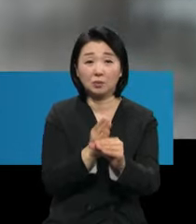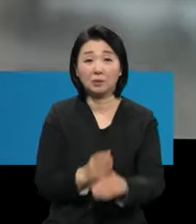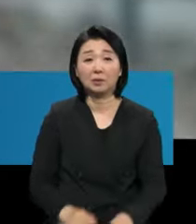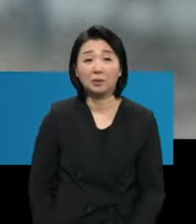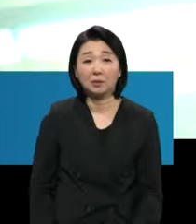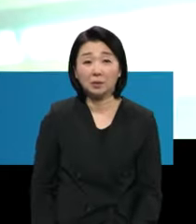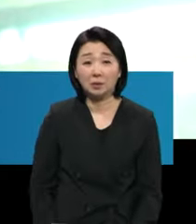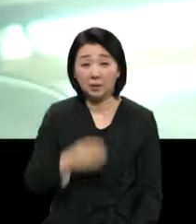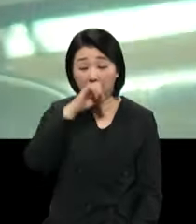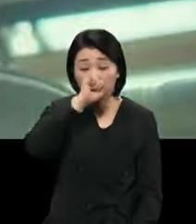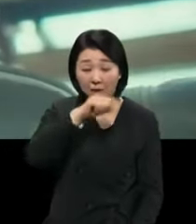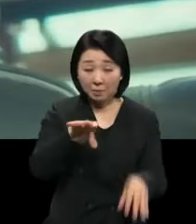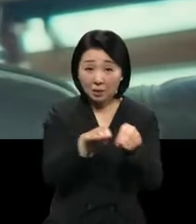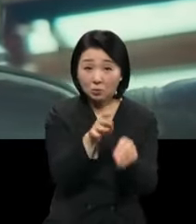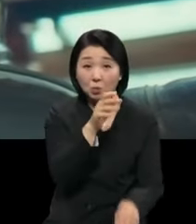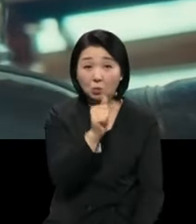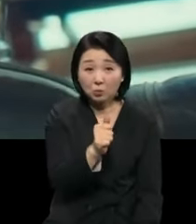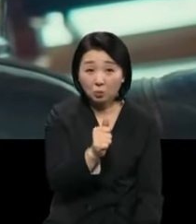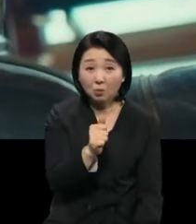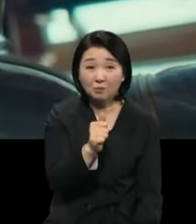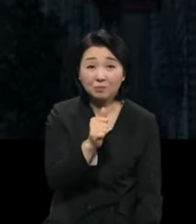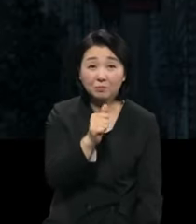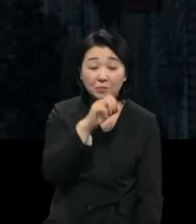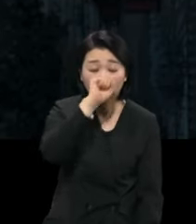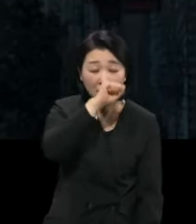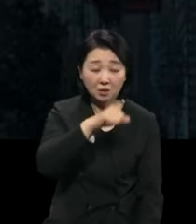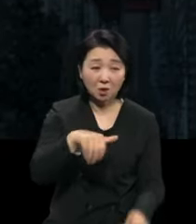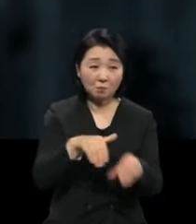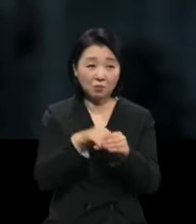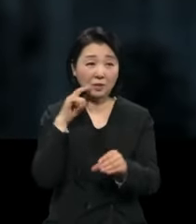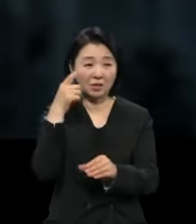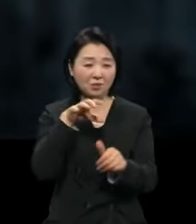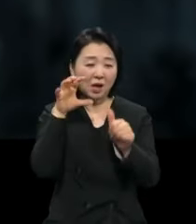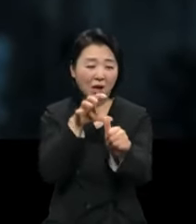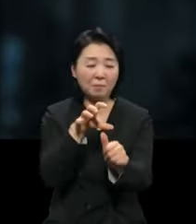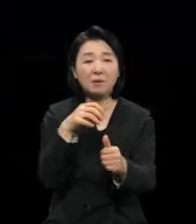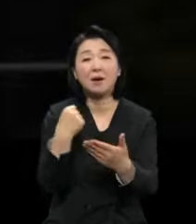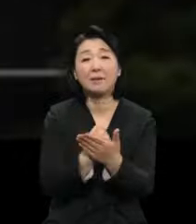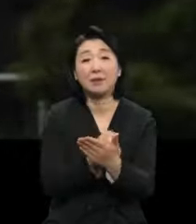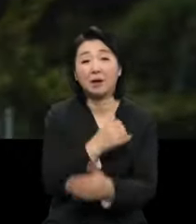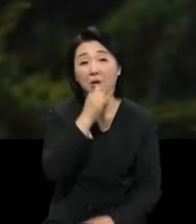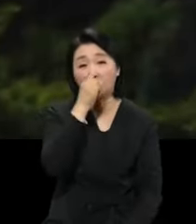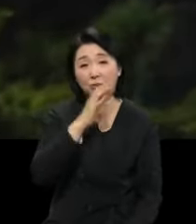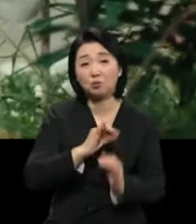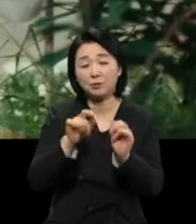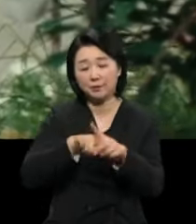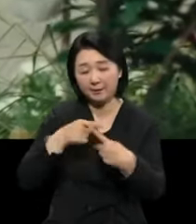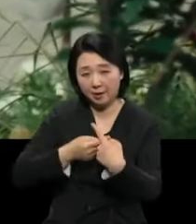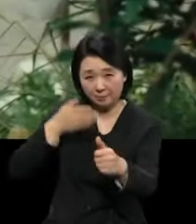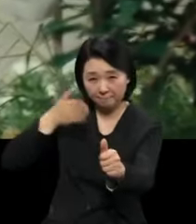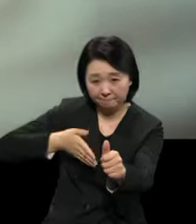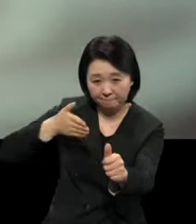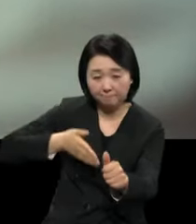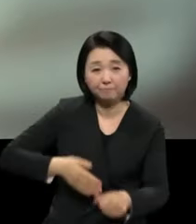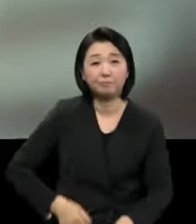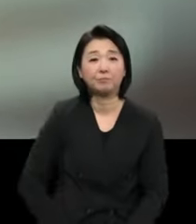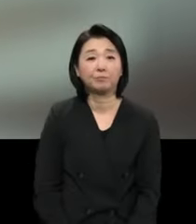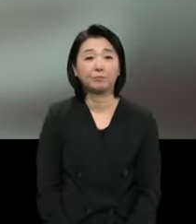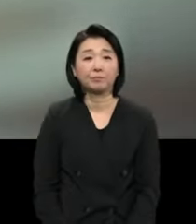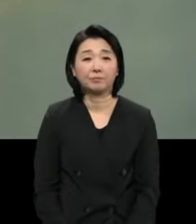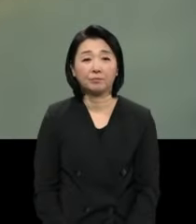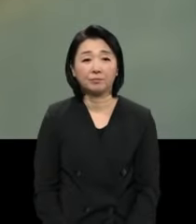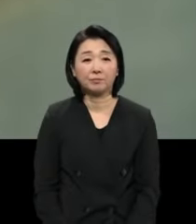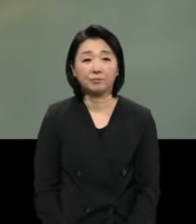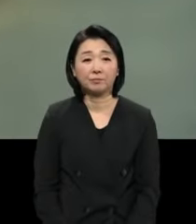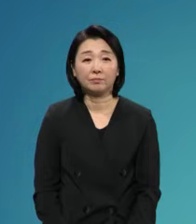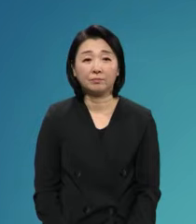더 대만 총통은 타이완의 문화예술인이 압력을 받는 게 안타깝다며 국민들의 양해를 바란다고 우려를 표하기도 했습니다.